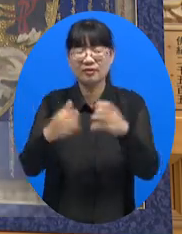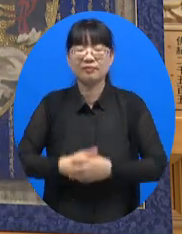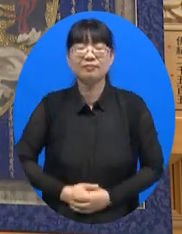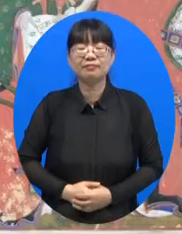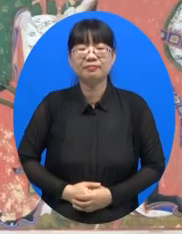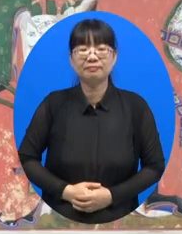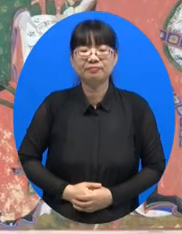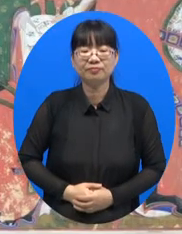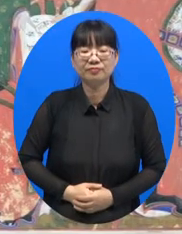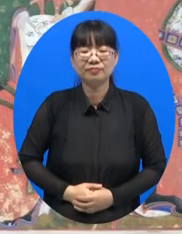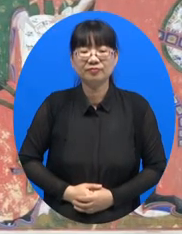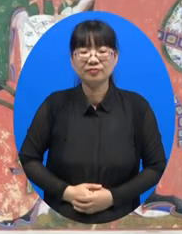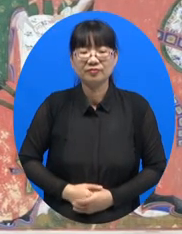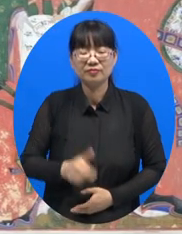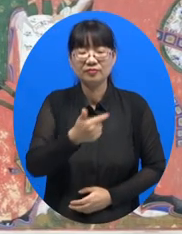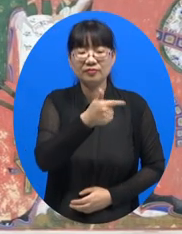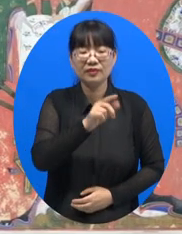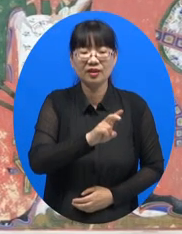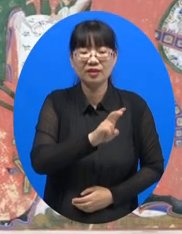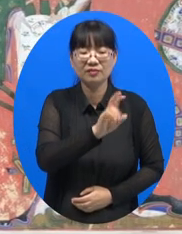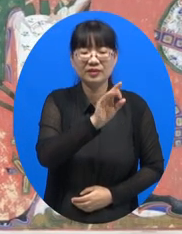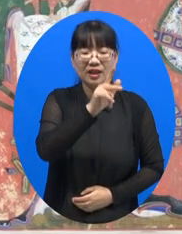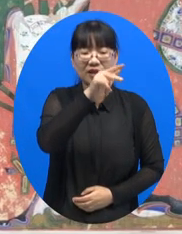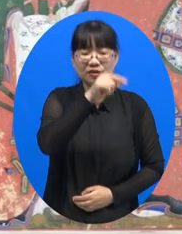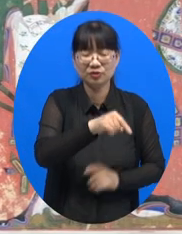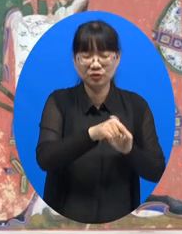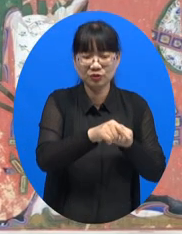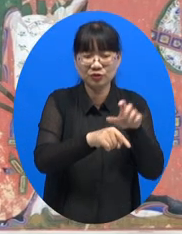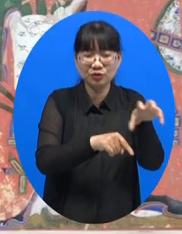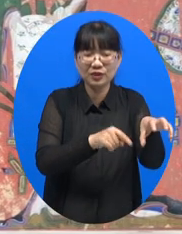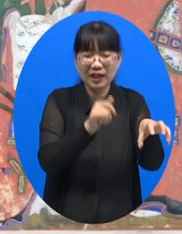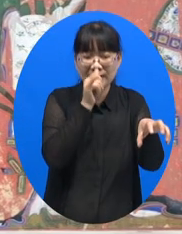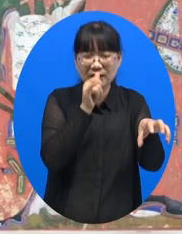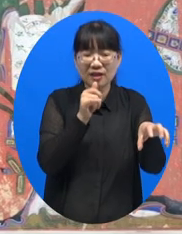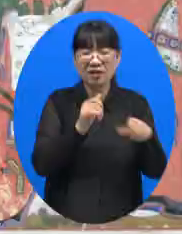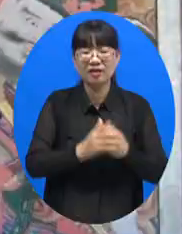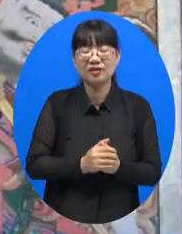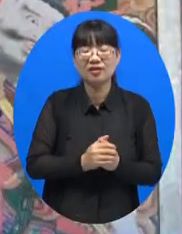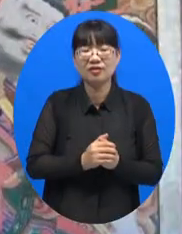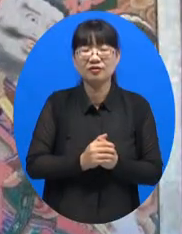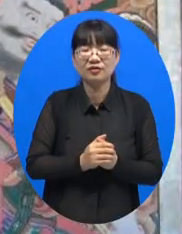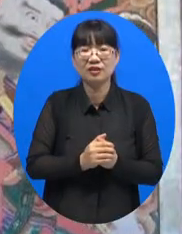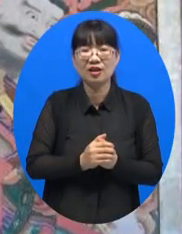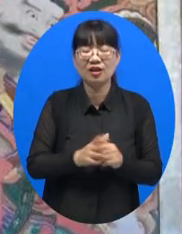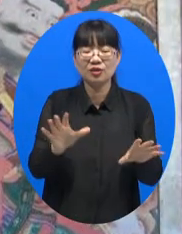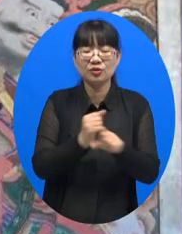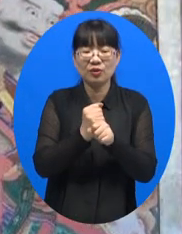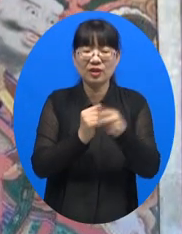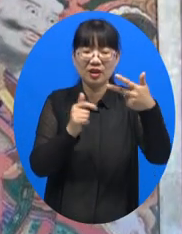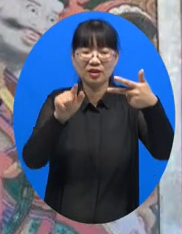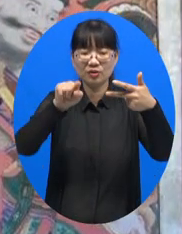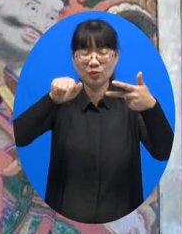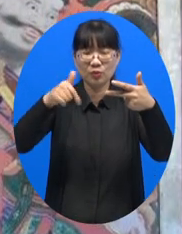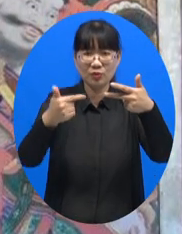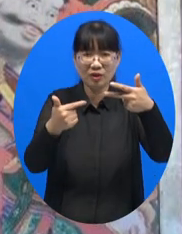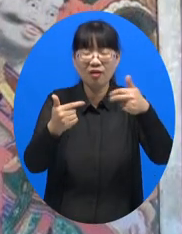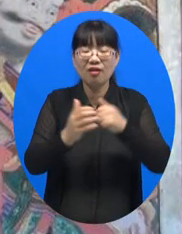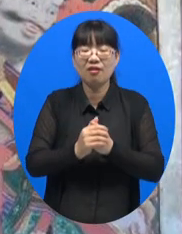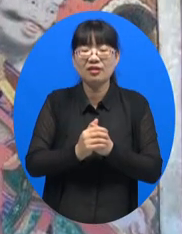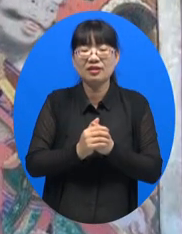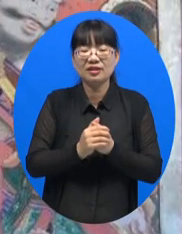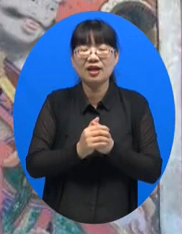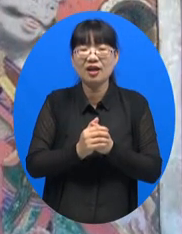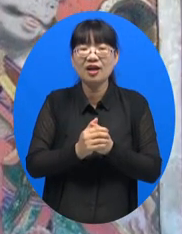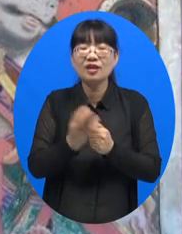싶습니다 이와 함께 나면 죽 연승하며 영상 뜨 산도와 성향도 순 중도 등 총 7건의 경기도 문화재로